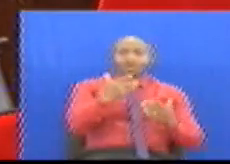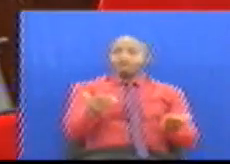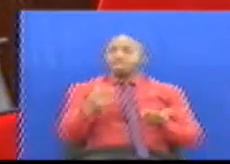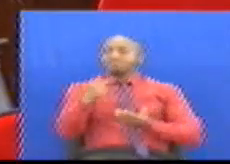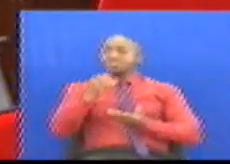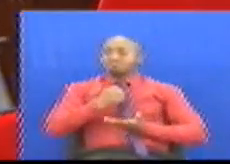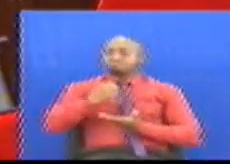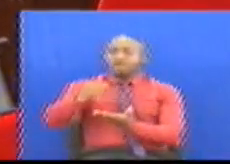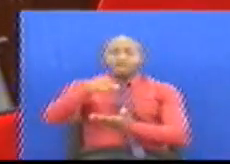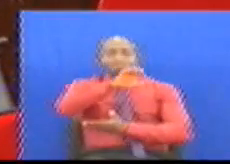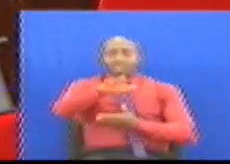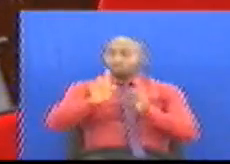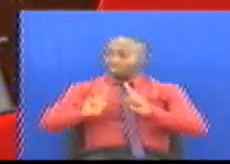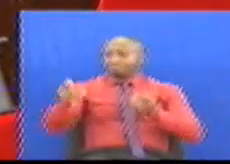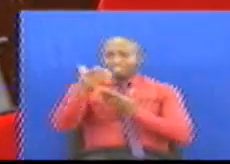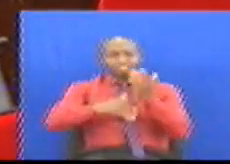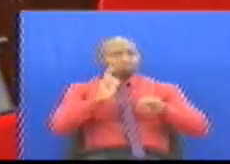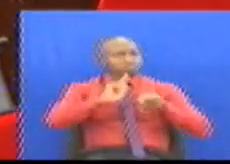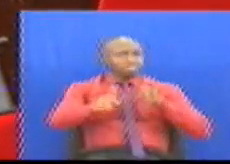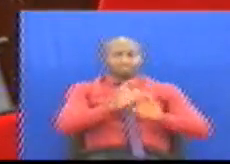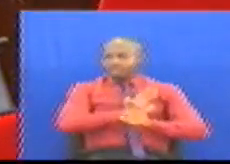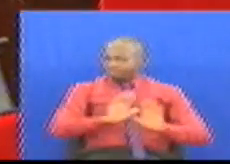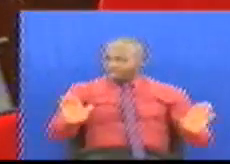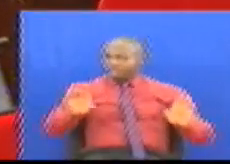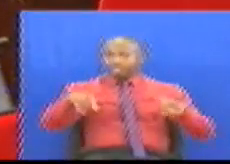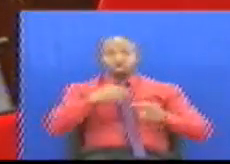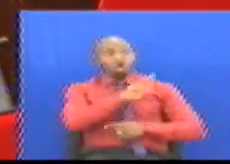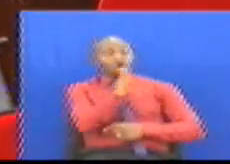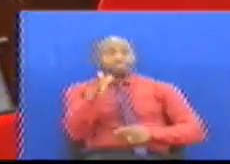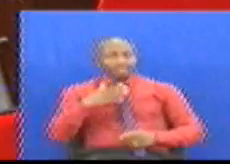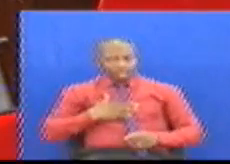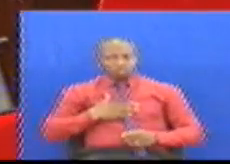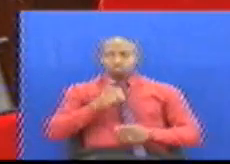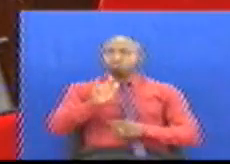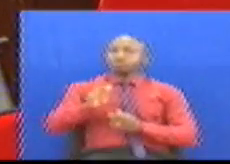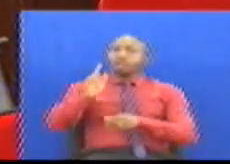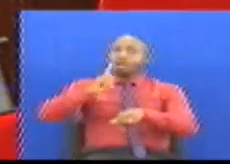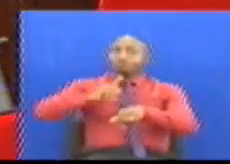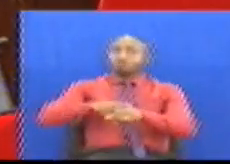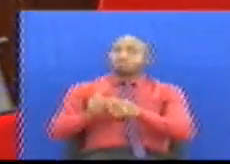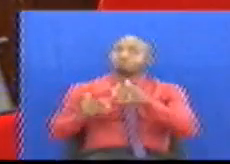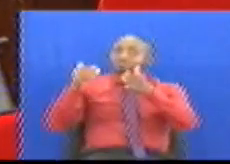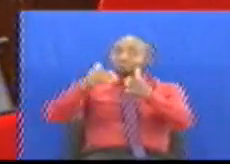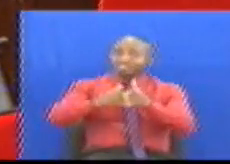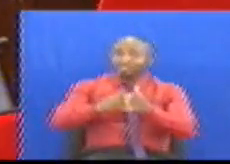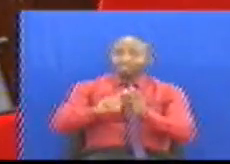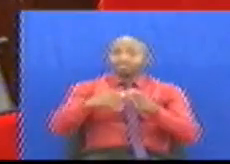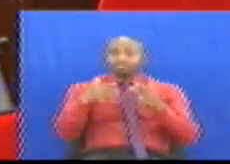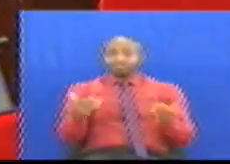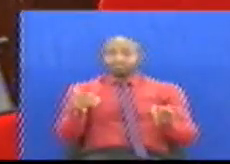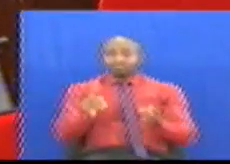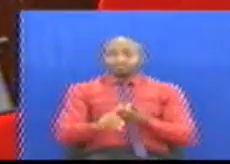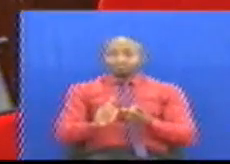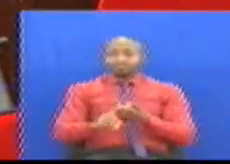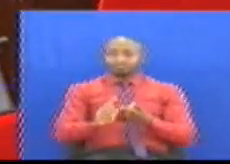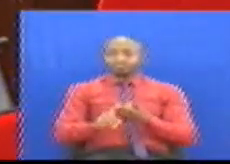maeneo mbalimbali katika nchi hii. Lakini hoja yangu ni kwamba tuna mahali tulikuwa tumefikia katika serikali ya awamu ya